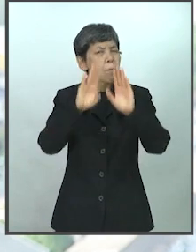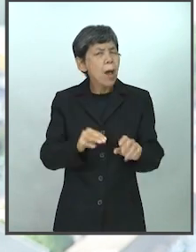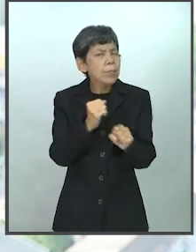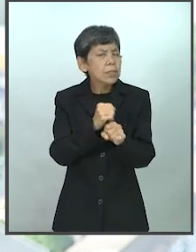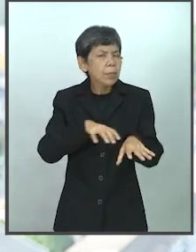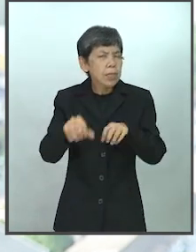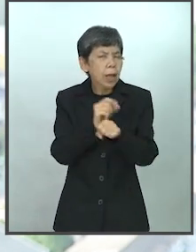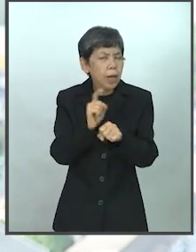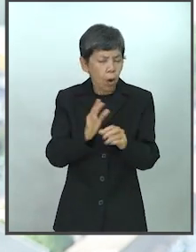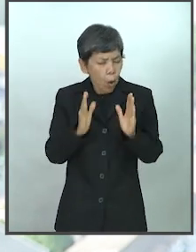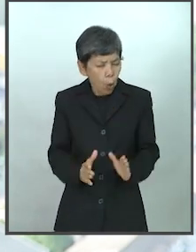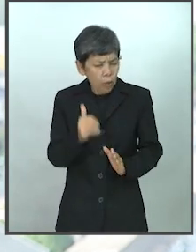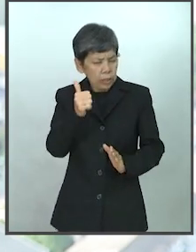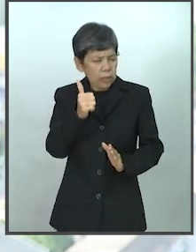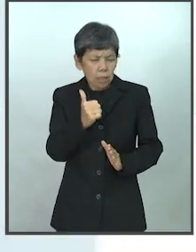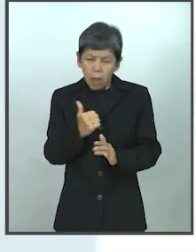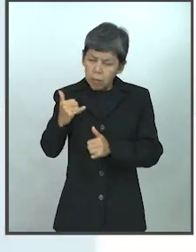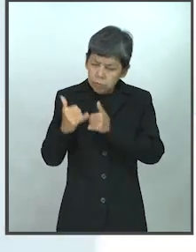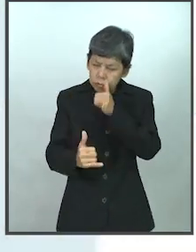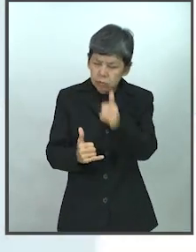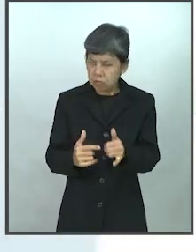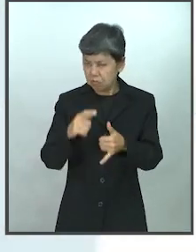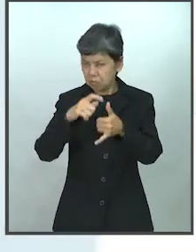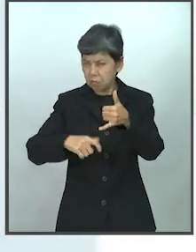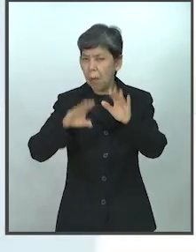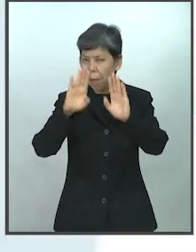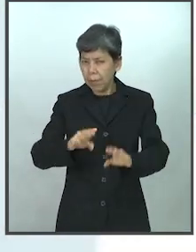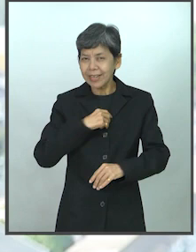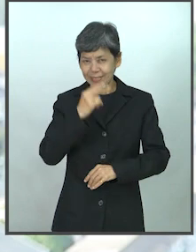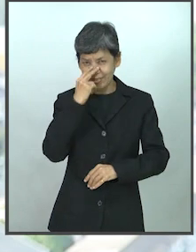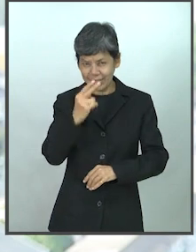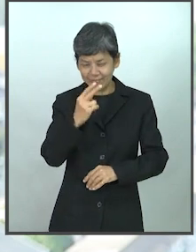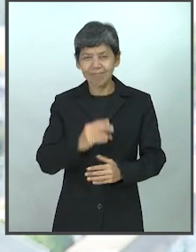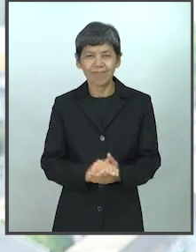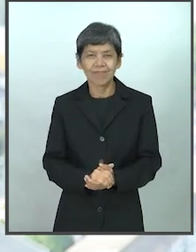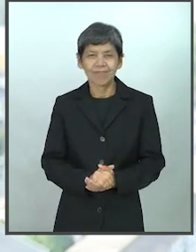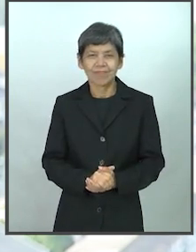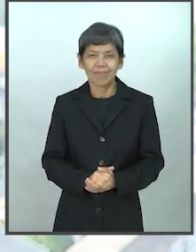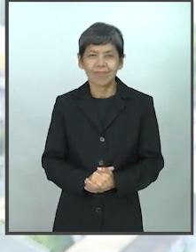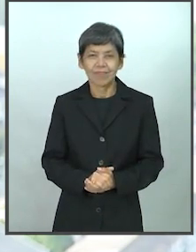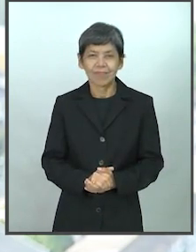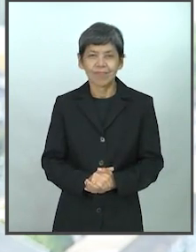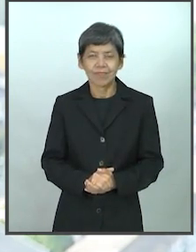นแบบไหนนะฮะแล้วคนดีเนี่ยที่เข้ามาร่วมงานเนี่ยเจ๋งแค่ไหนเดี๋ยวเราไปรับชมกันเลยฮะตามผมมาเลยครับผม